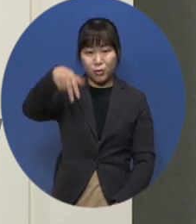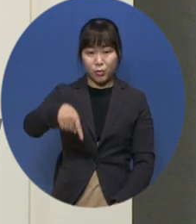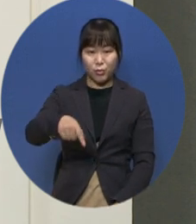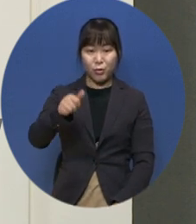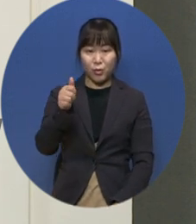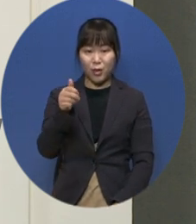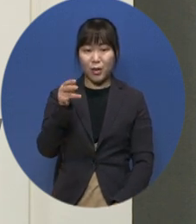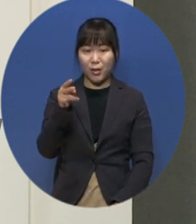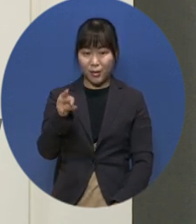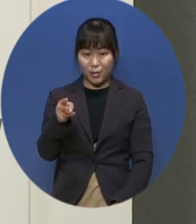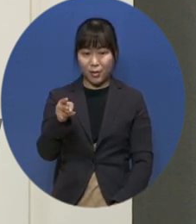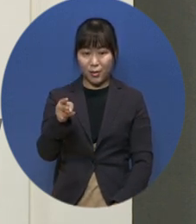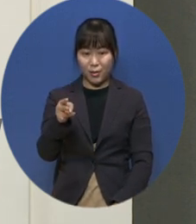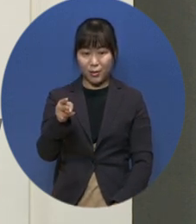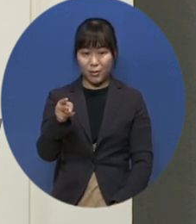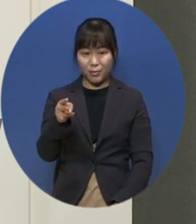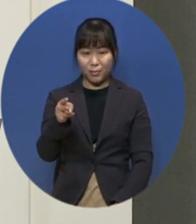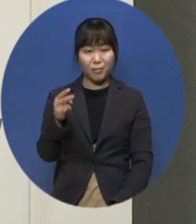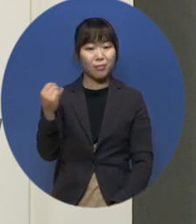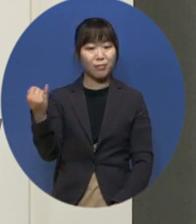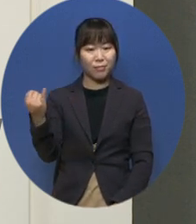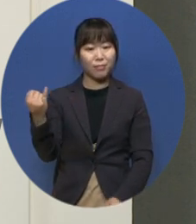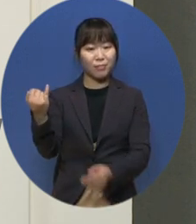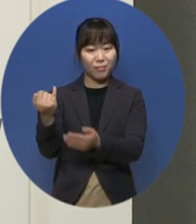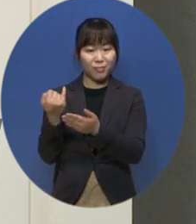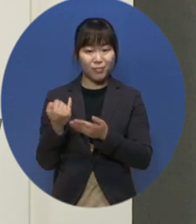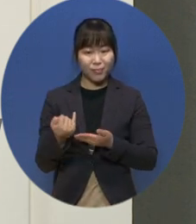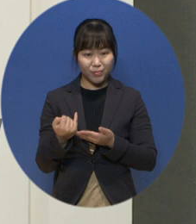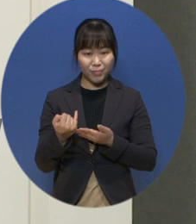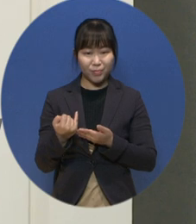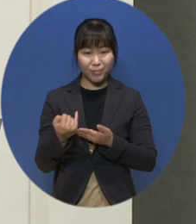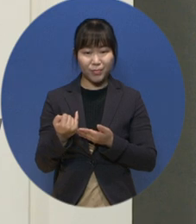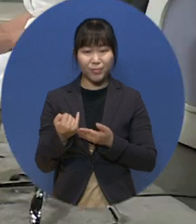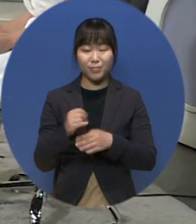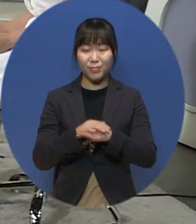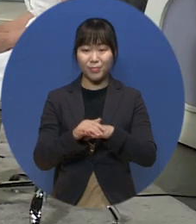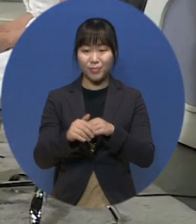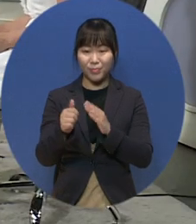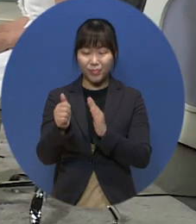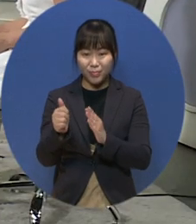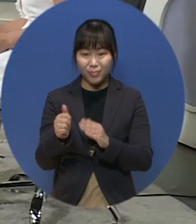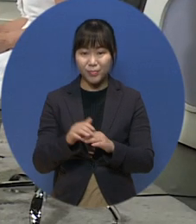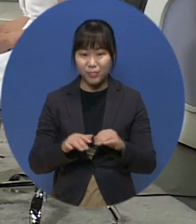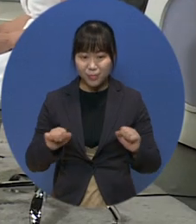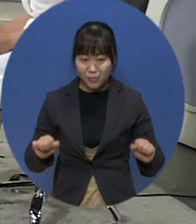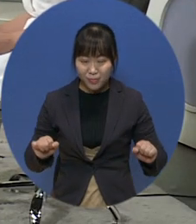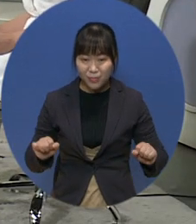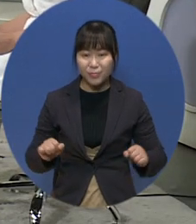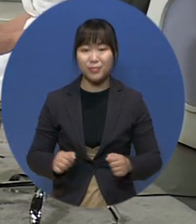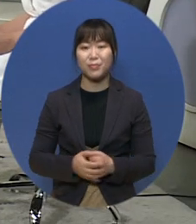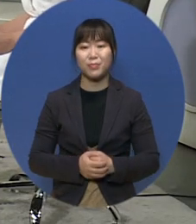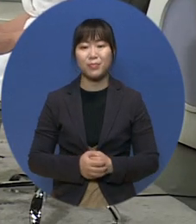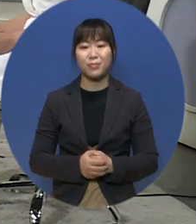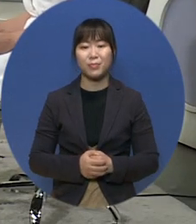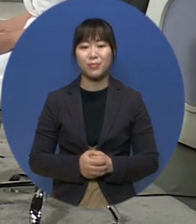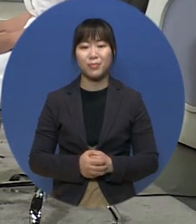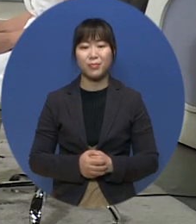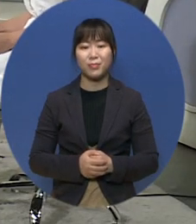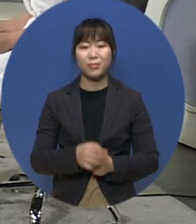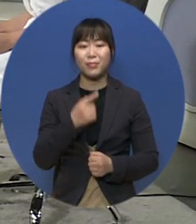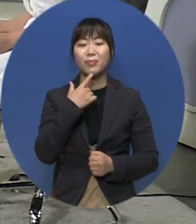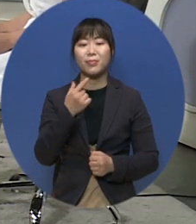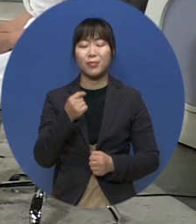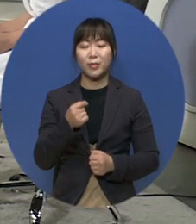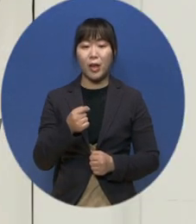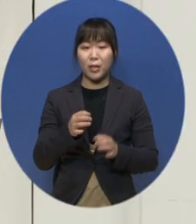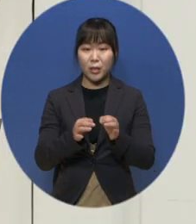유주해 씨를 같이 했습니다. 오늘 잘 부탁합니다. 네, 안녕하십니까. 맞습니다. 그동안